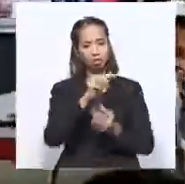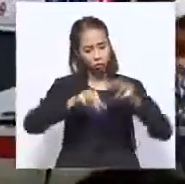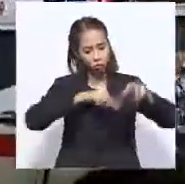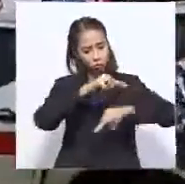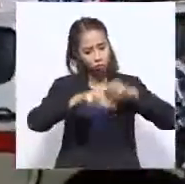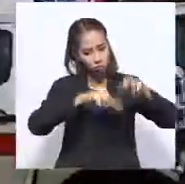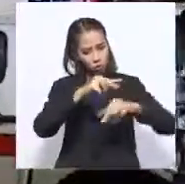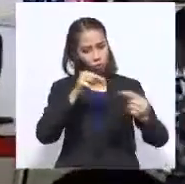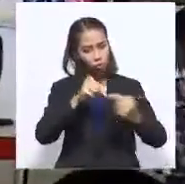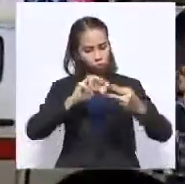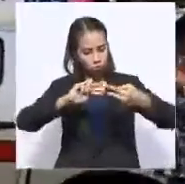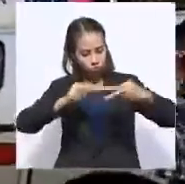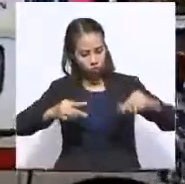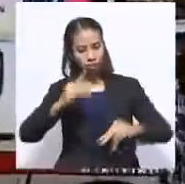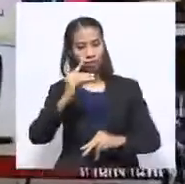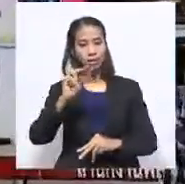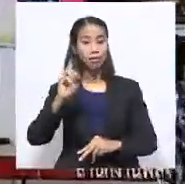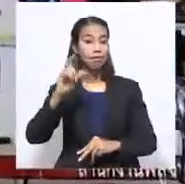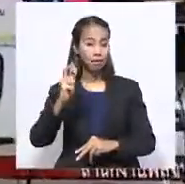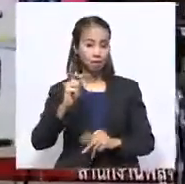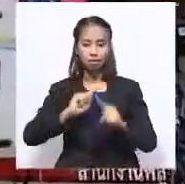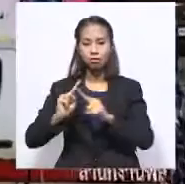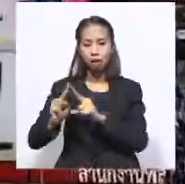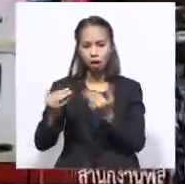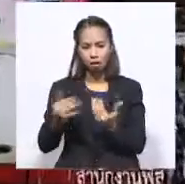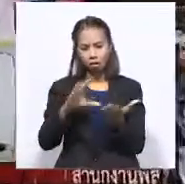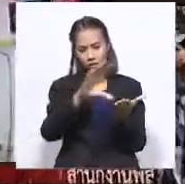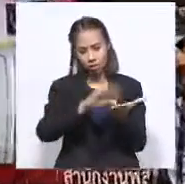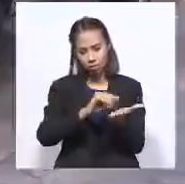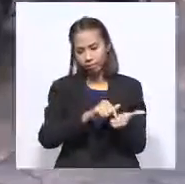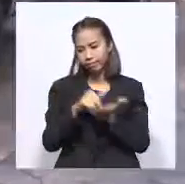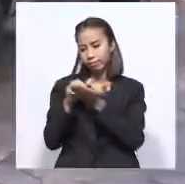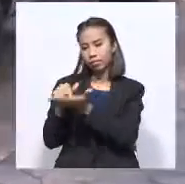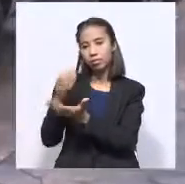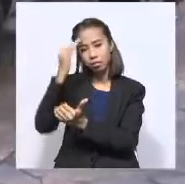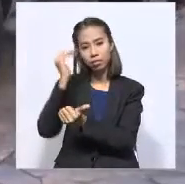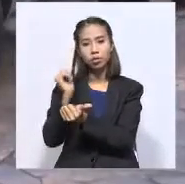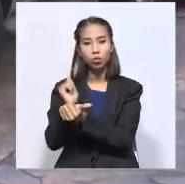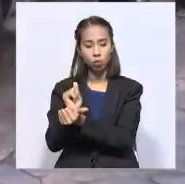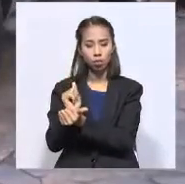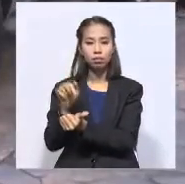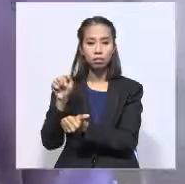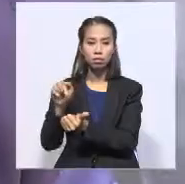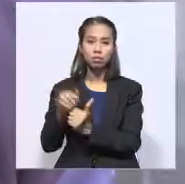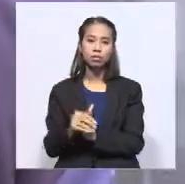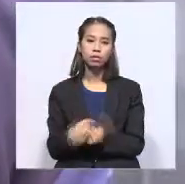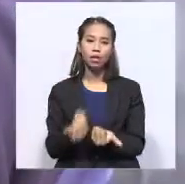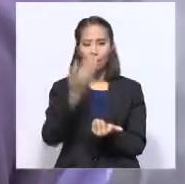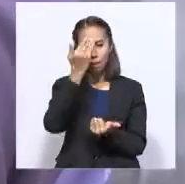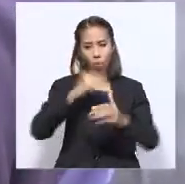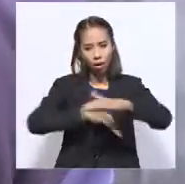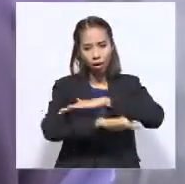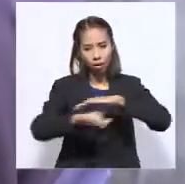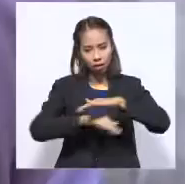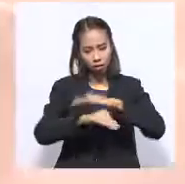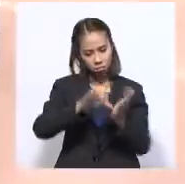รเพื่อตรวจสอบ DNA และวัตถุพยานอื่นๆนำมาประกอบส่งให้กับพนักงานสอบสวนสภ.ทองผาภูมิใช้เป็นหลักฐานด